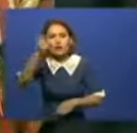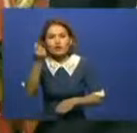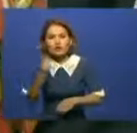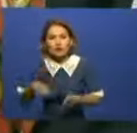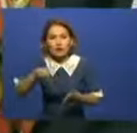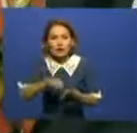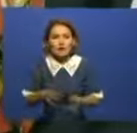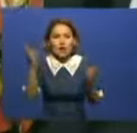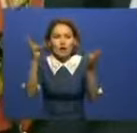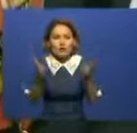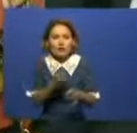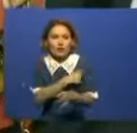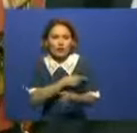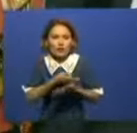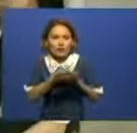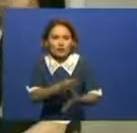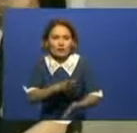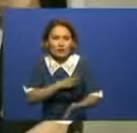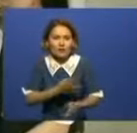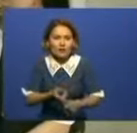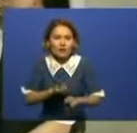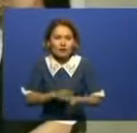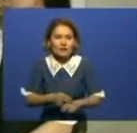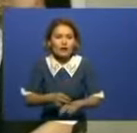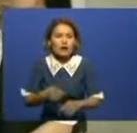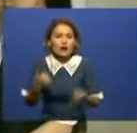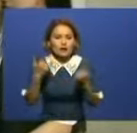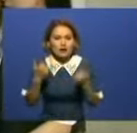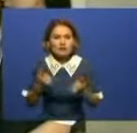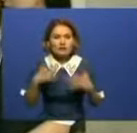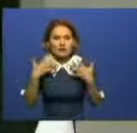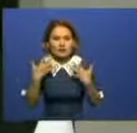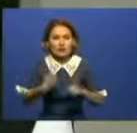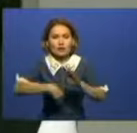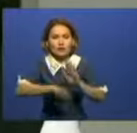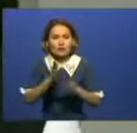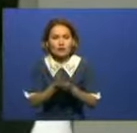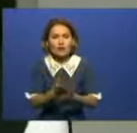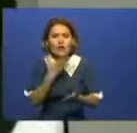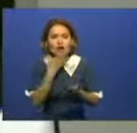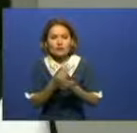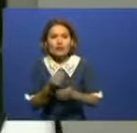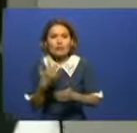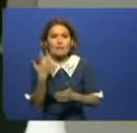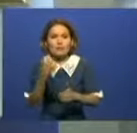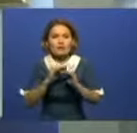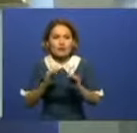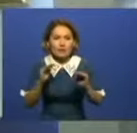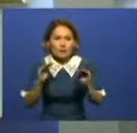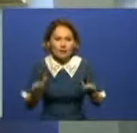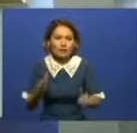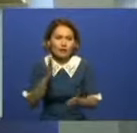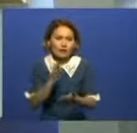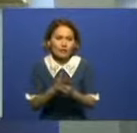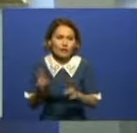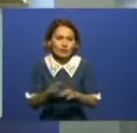Омыртқасына операция жасағанда дәрігерлер оны өмір бойы төсекке таңылып қалады деген болатын. Ал қайсарана 5 баланы өмірге келіп, бүгінде 13 немере мен шөбере сүйіп